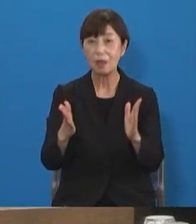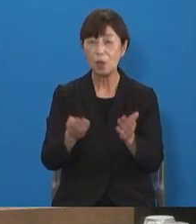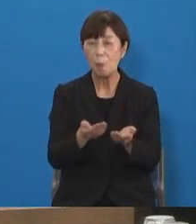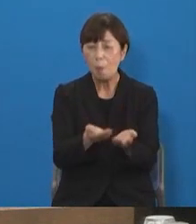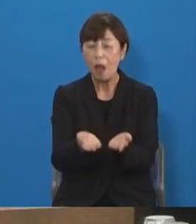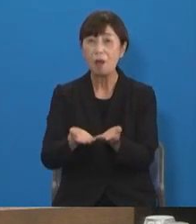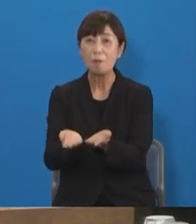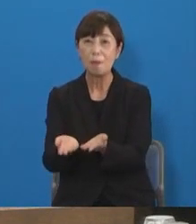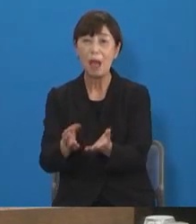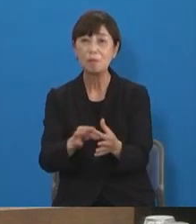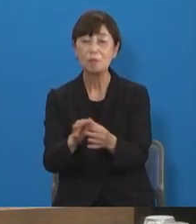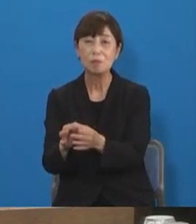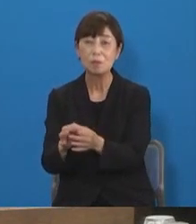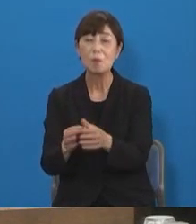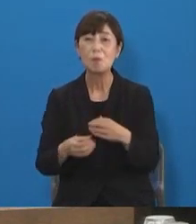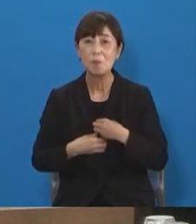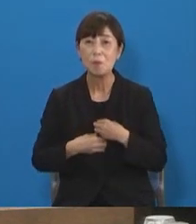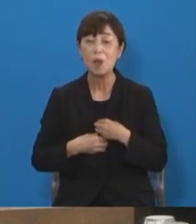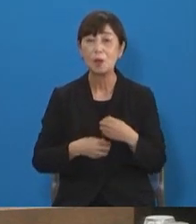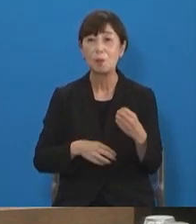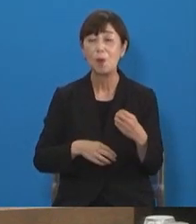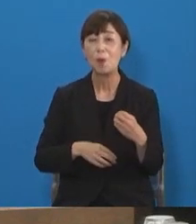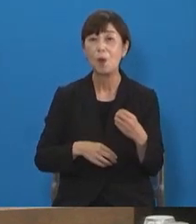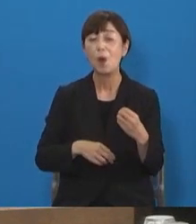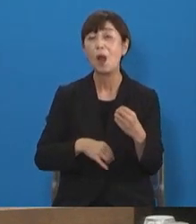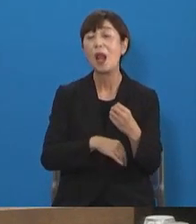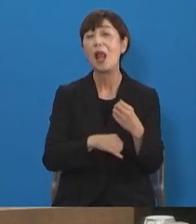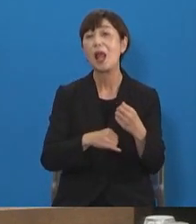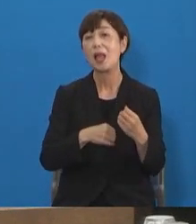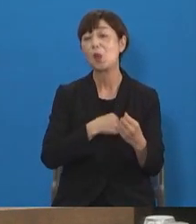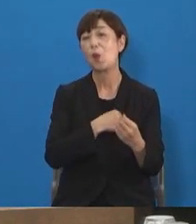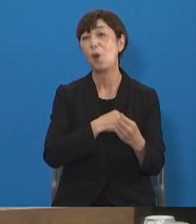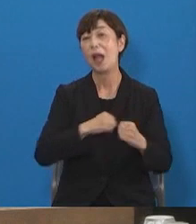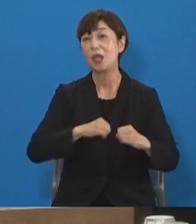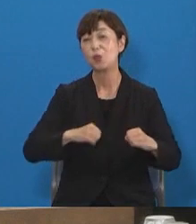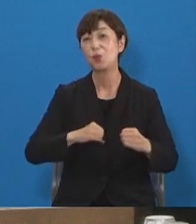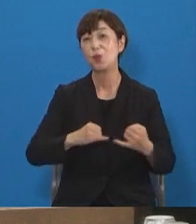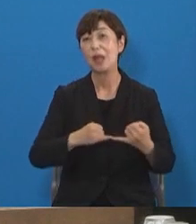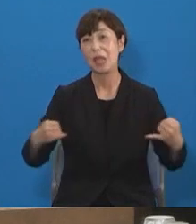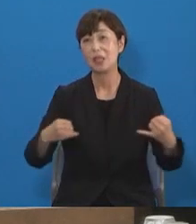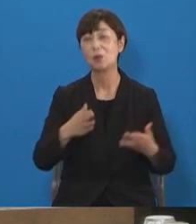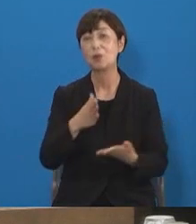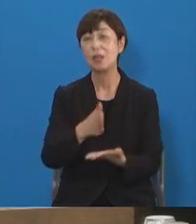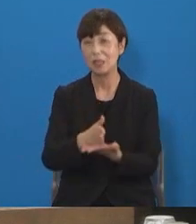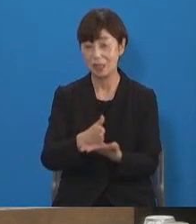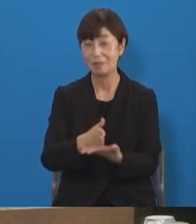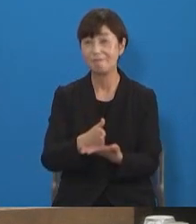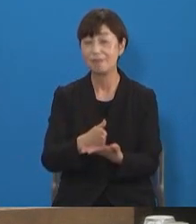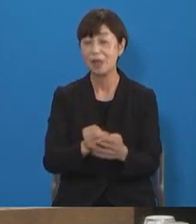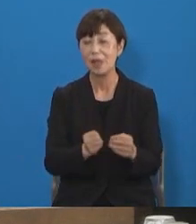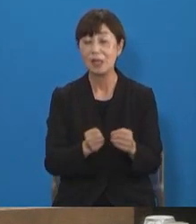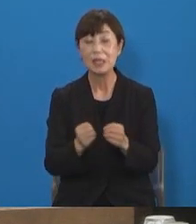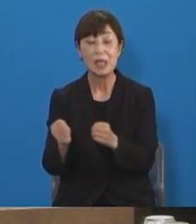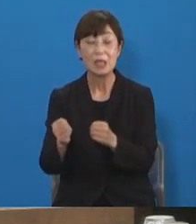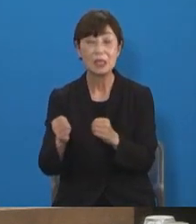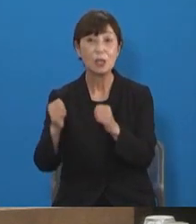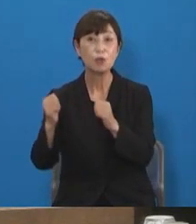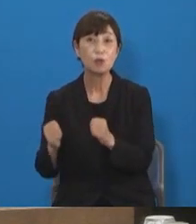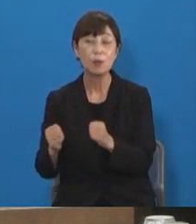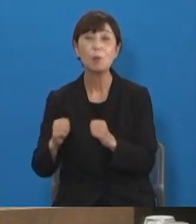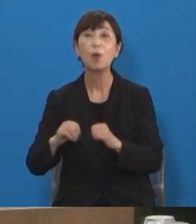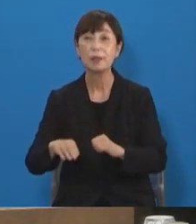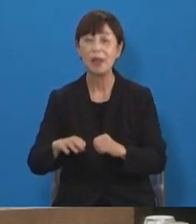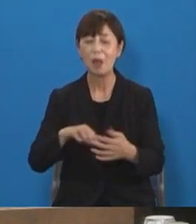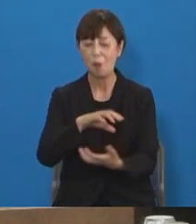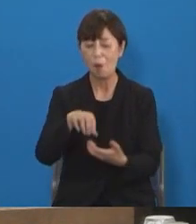ライフラインの停止、家具の転倒により避難所に避難した住民が多くあり、混乱が